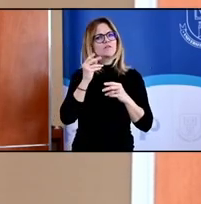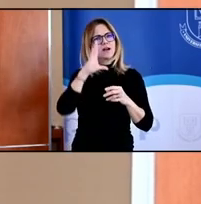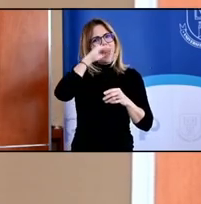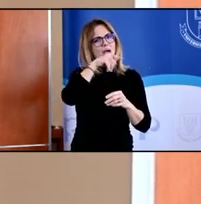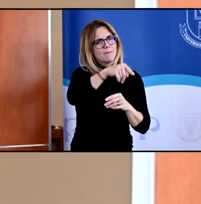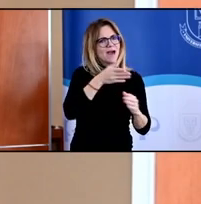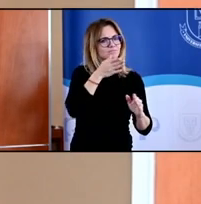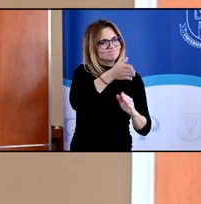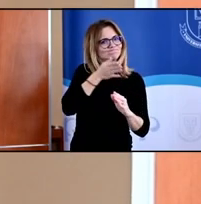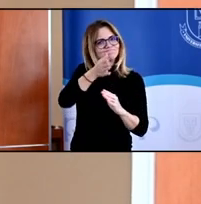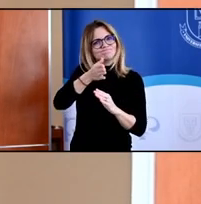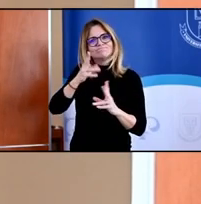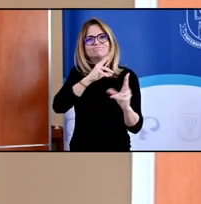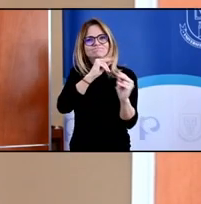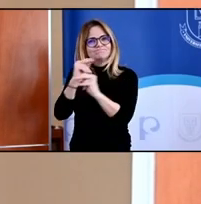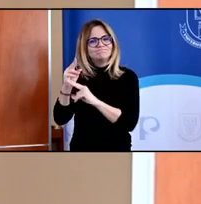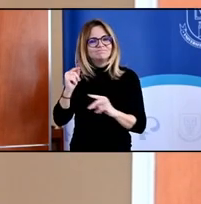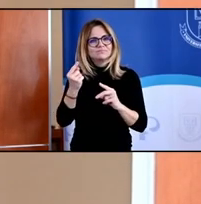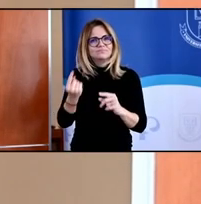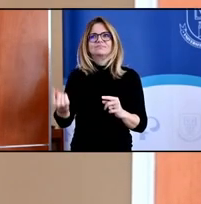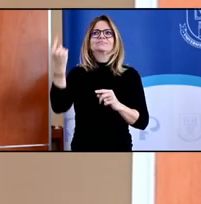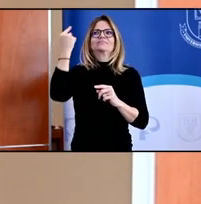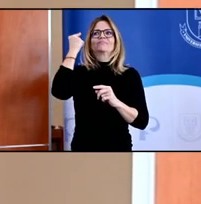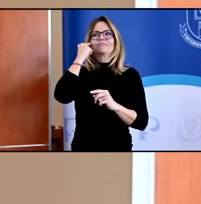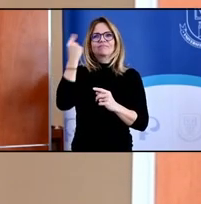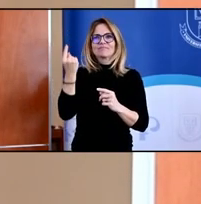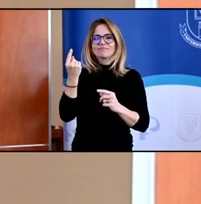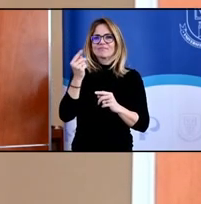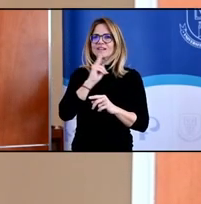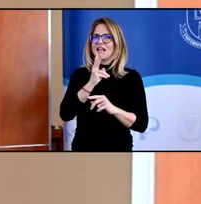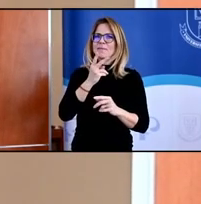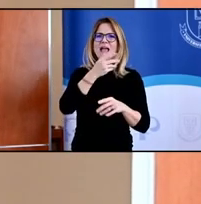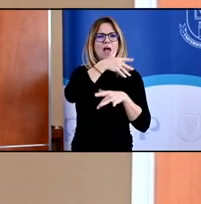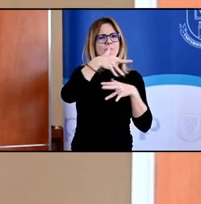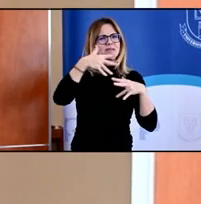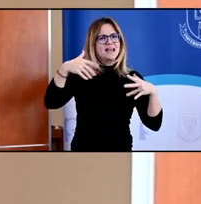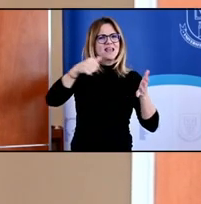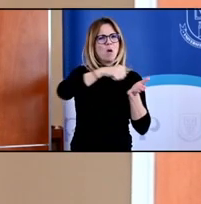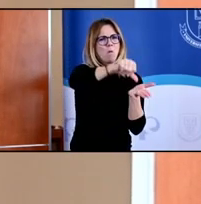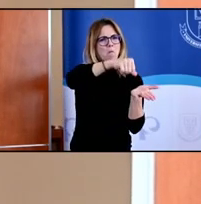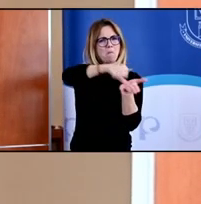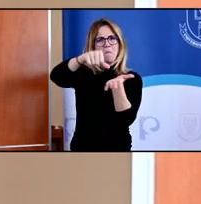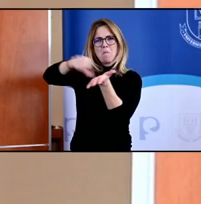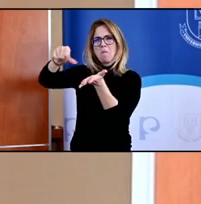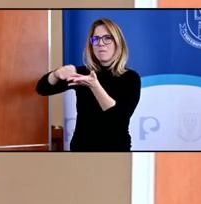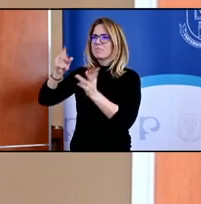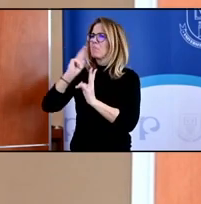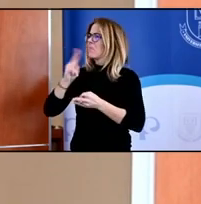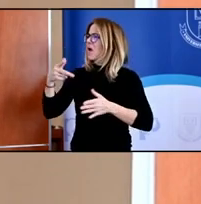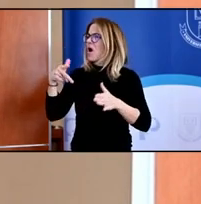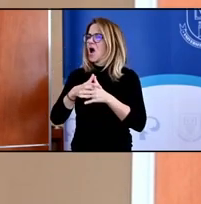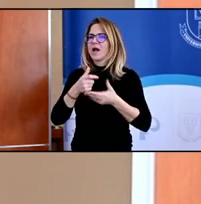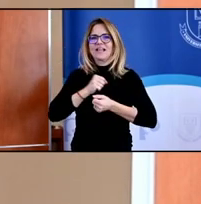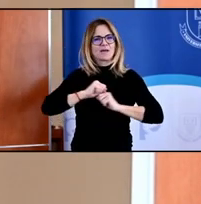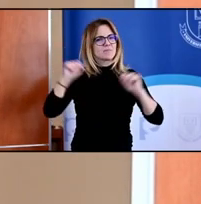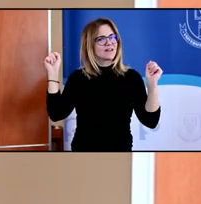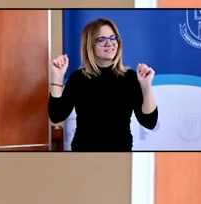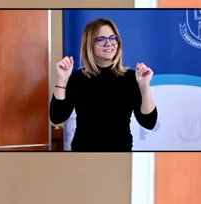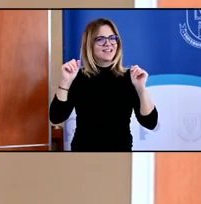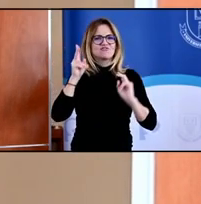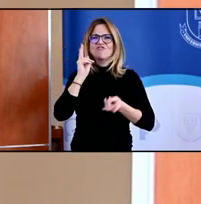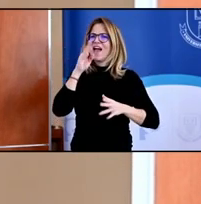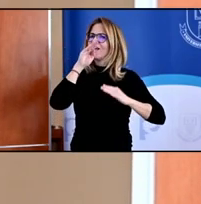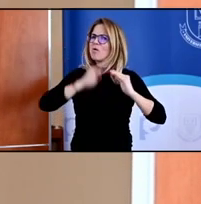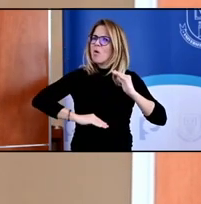barátainkkal akkor rájövünk arra hogy nem feltétlenül kell milliókat költeni ahhoz hogy akadálymentesítsünk egy programot egy eseményt egy